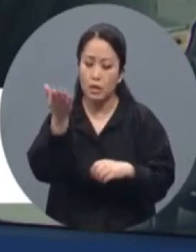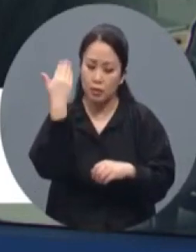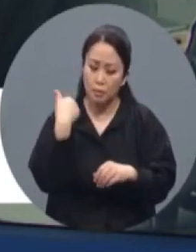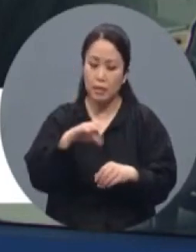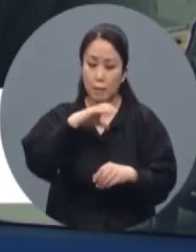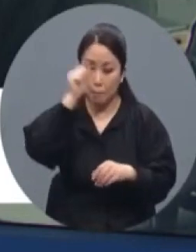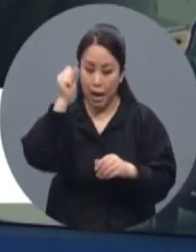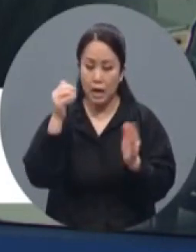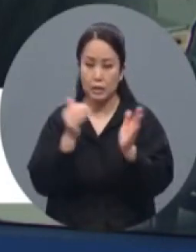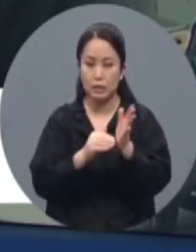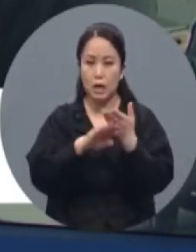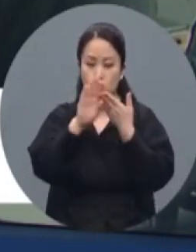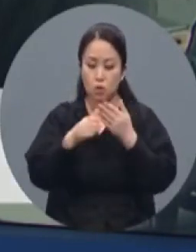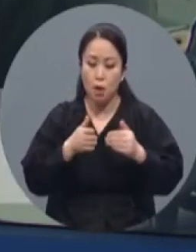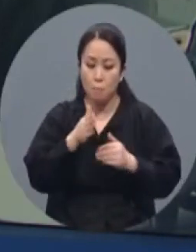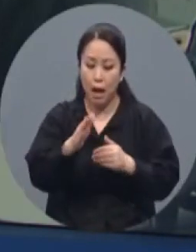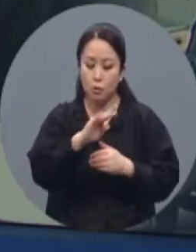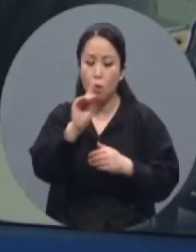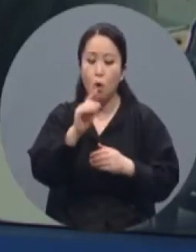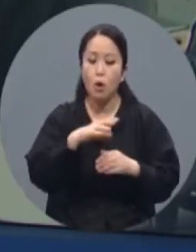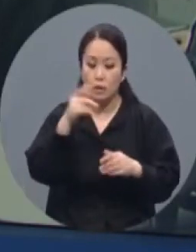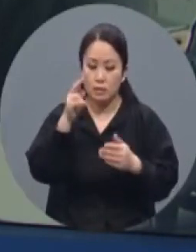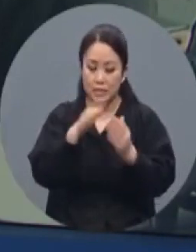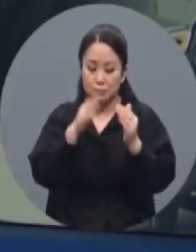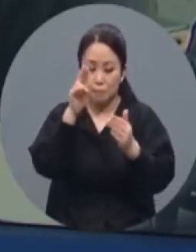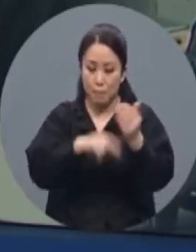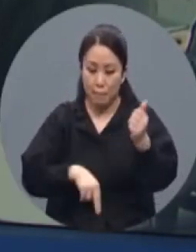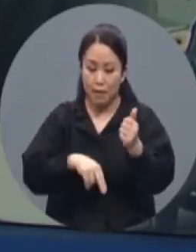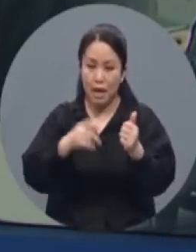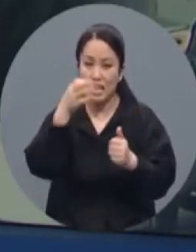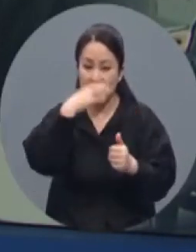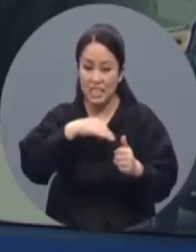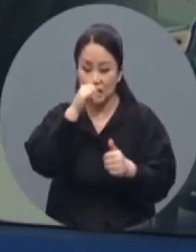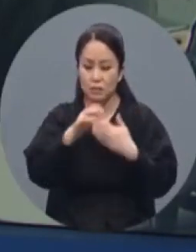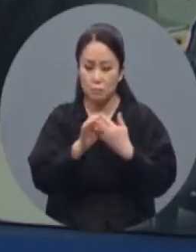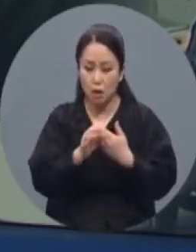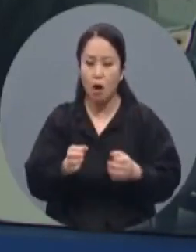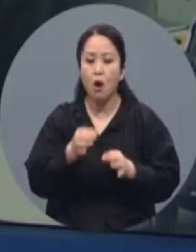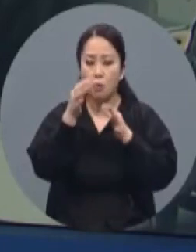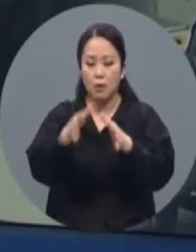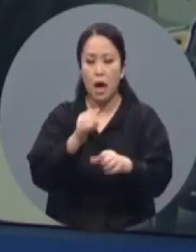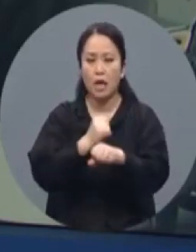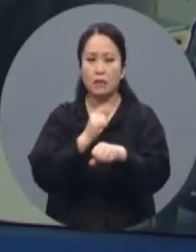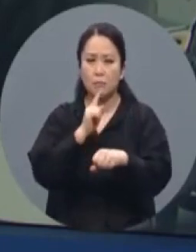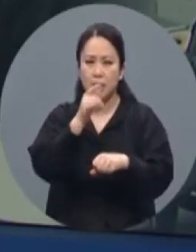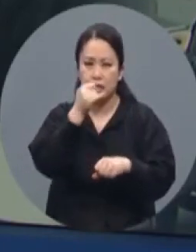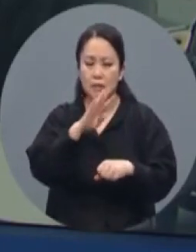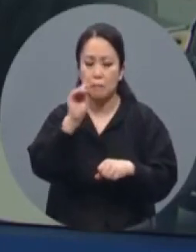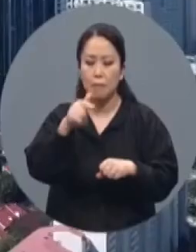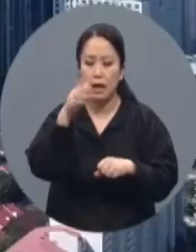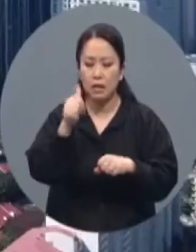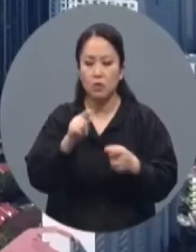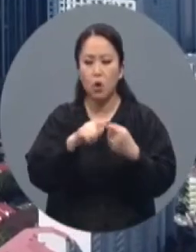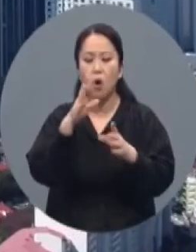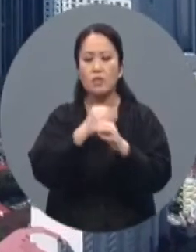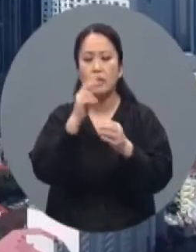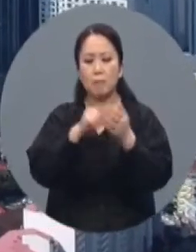시장에게도 집을 언제 처분할 것이냐는 공세가 이어졌습니다. 윤파란 기자입니다.